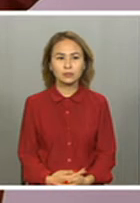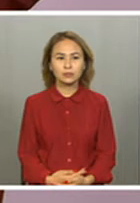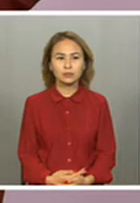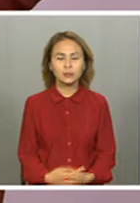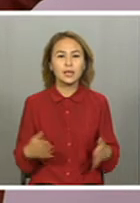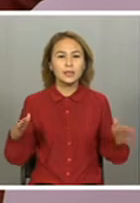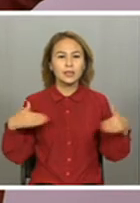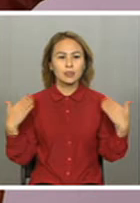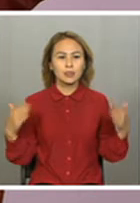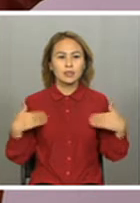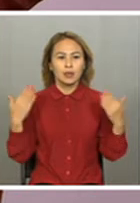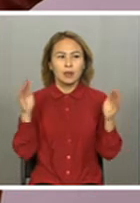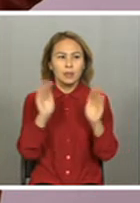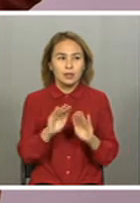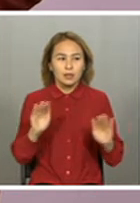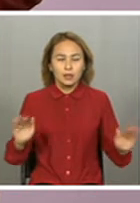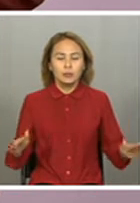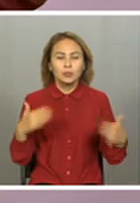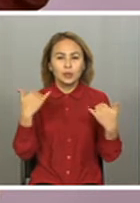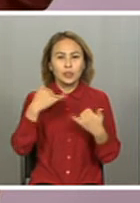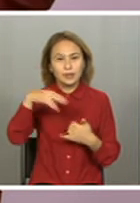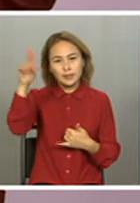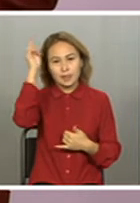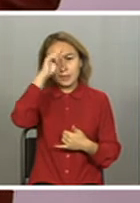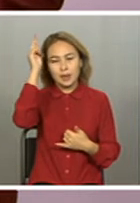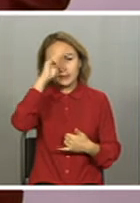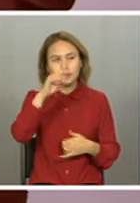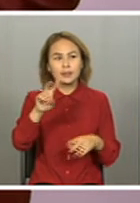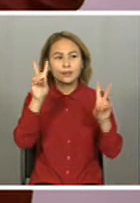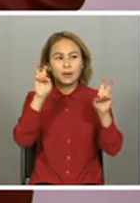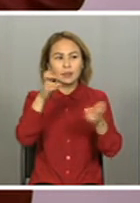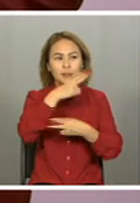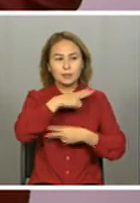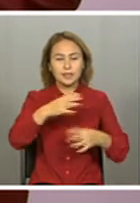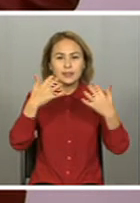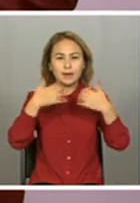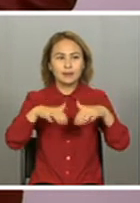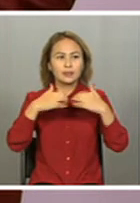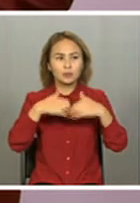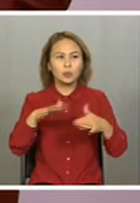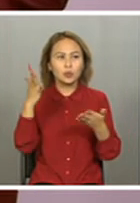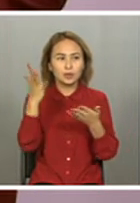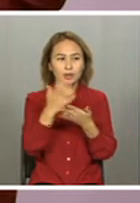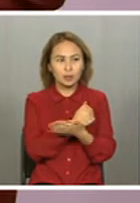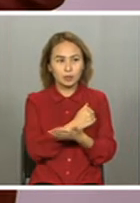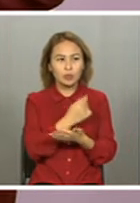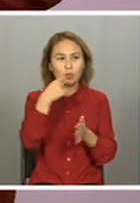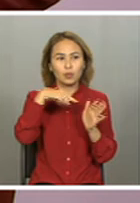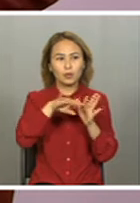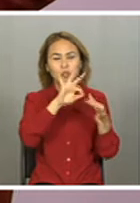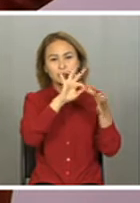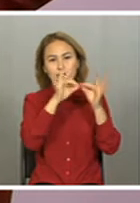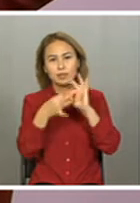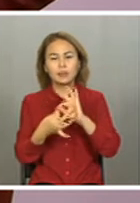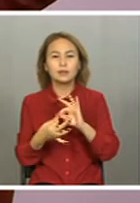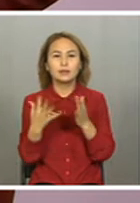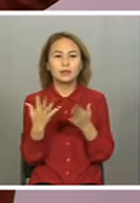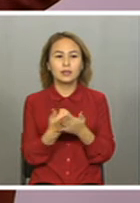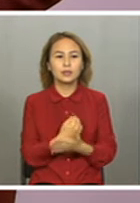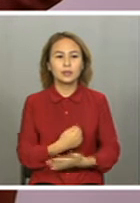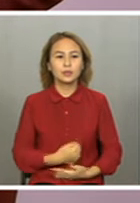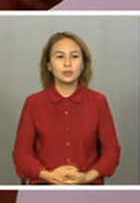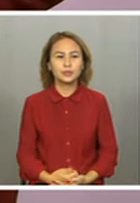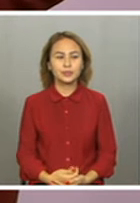Сәлеметсіндер ме, балалар? Бүгінгі сабақтың тақырыбы – санның бөлігін табу және бөлігі бойынша санды